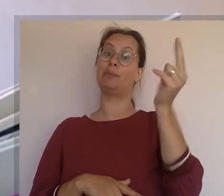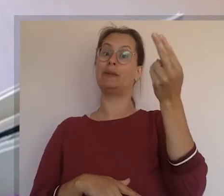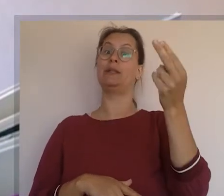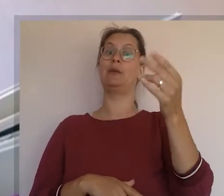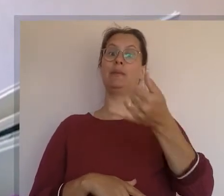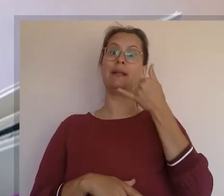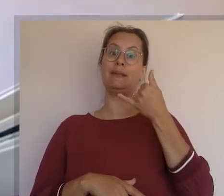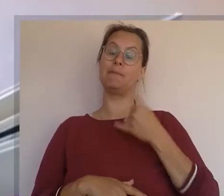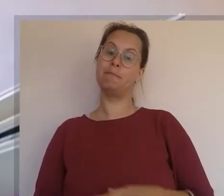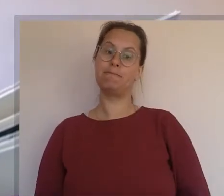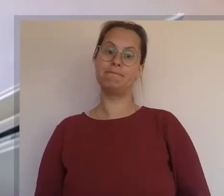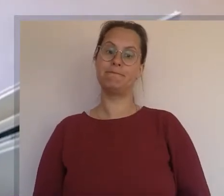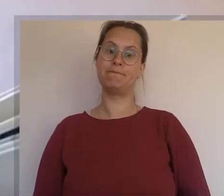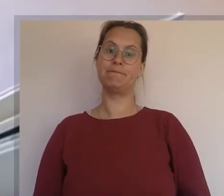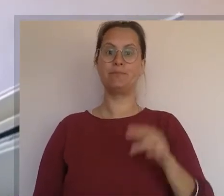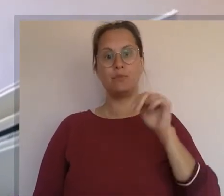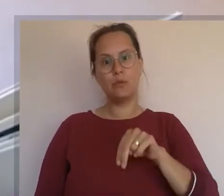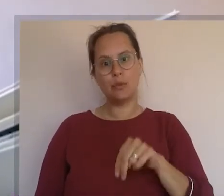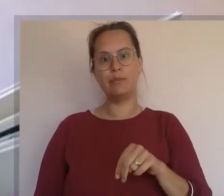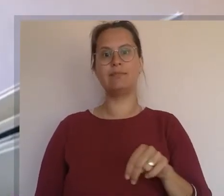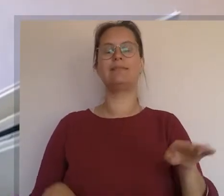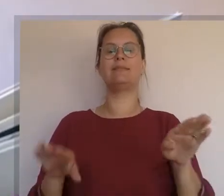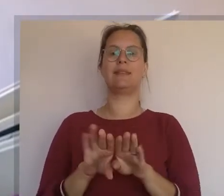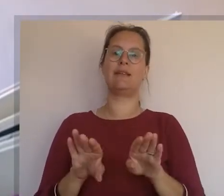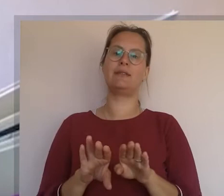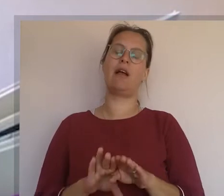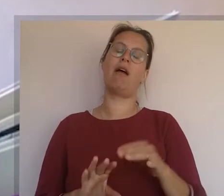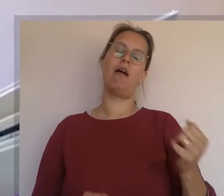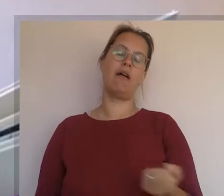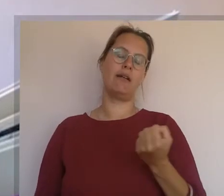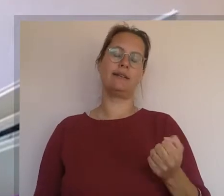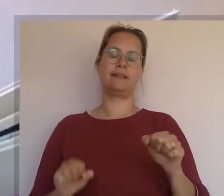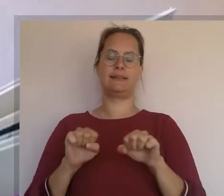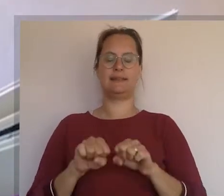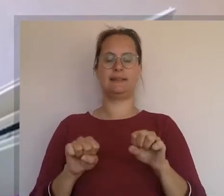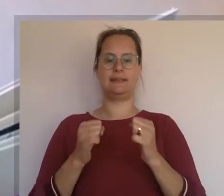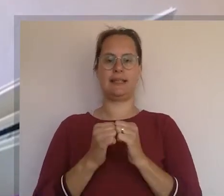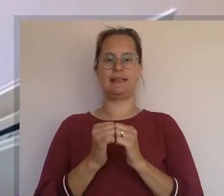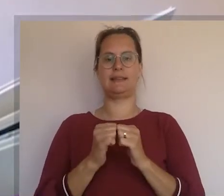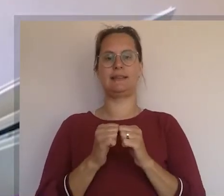nu zit ze aan haar tafel, net als elke zaterdag.